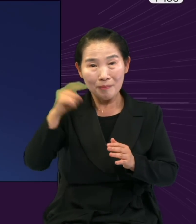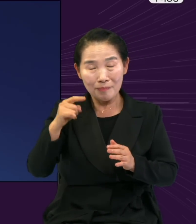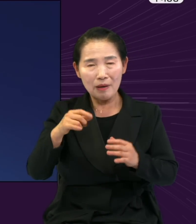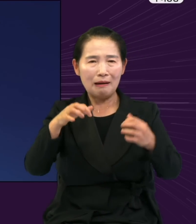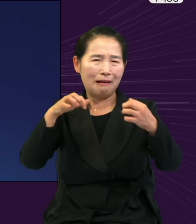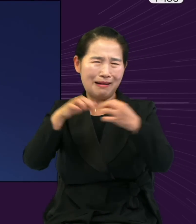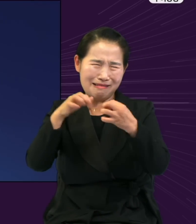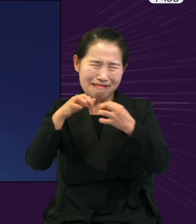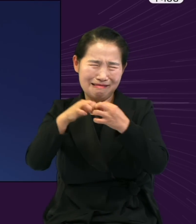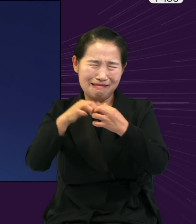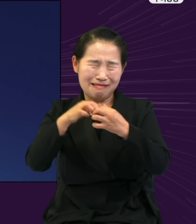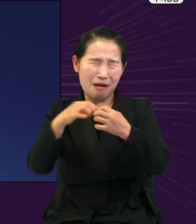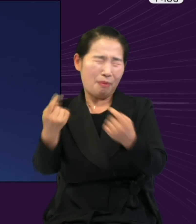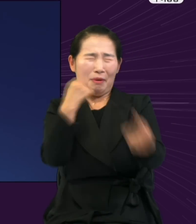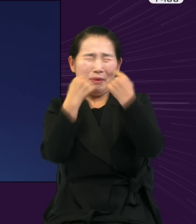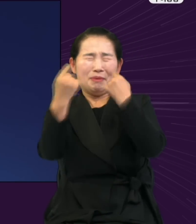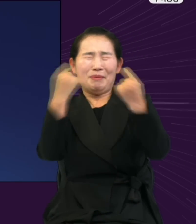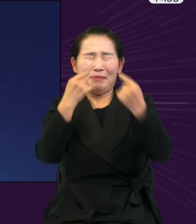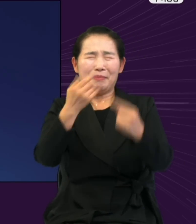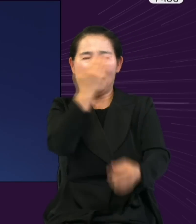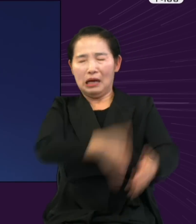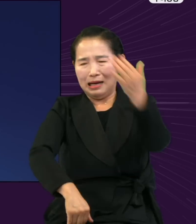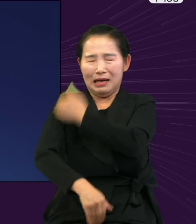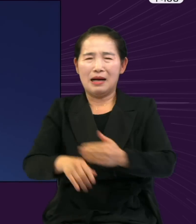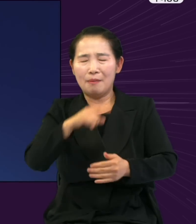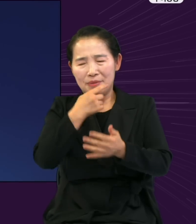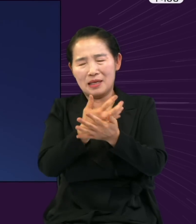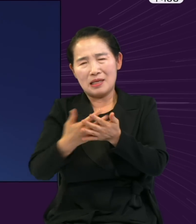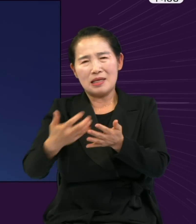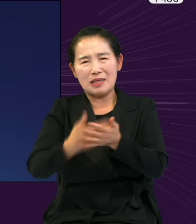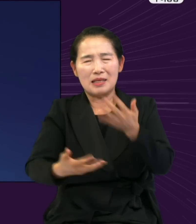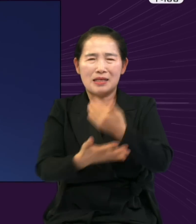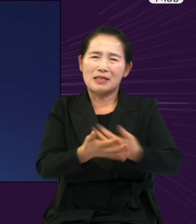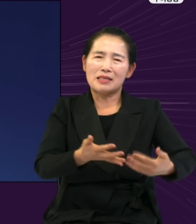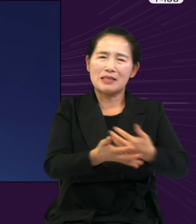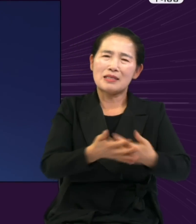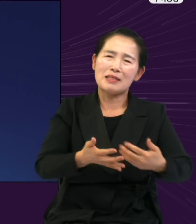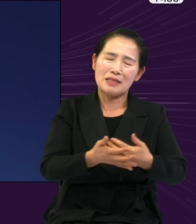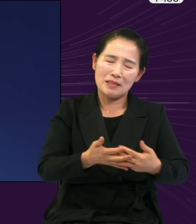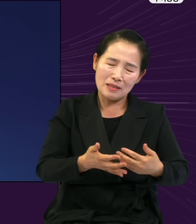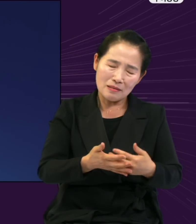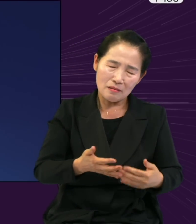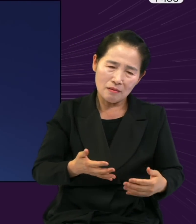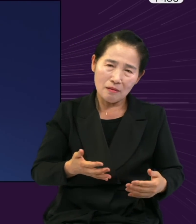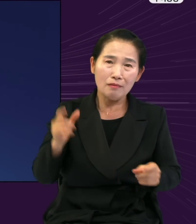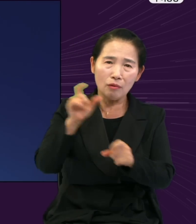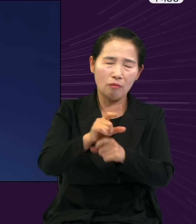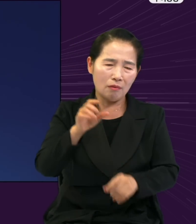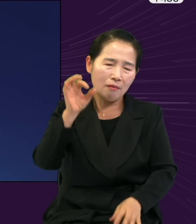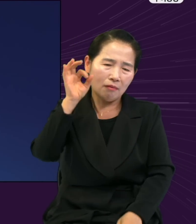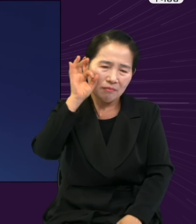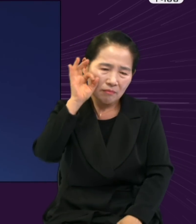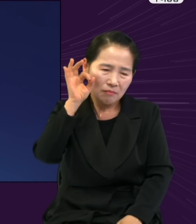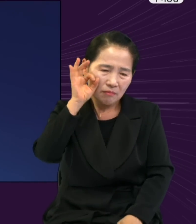떨어진 폐잔병처럼 정말 수치스럽고 부끄러운 마음으로 비행기에 올라 한국으로 돌아왔습니다.